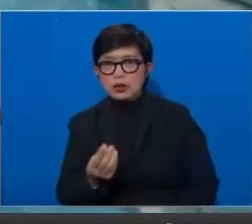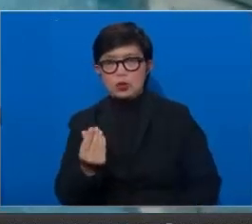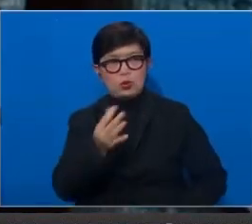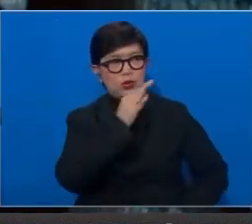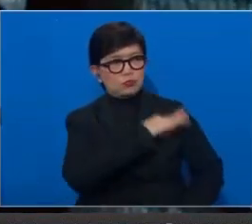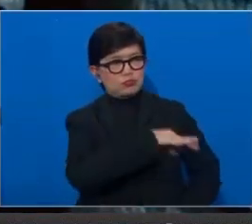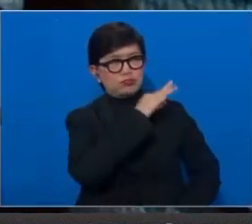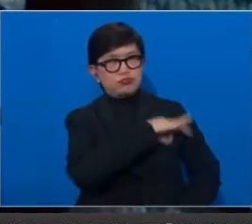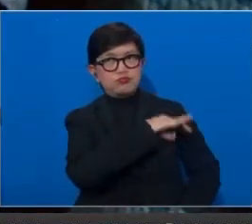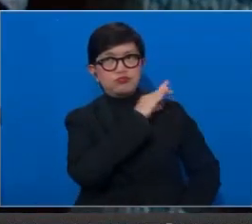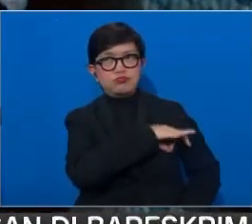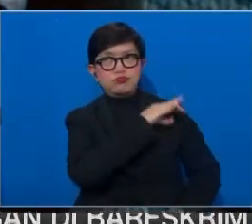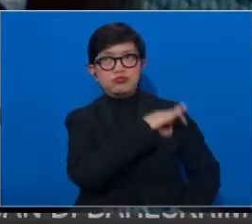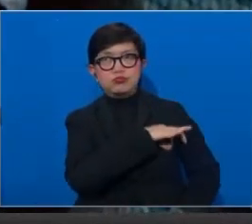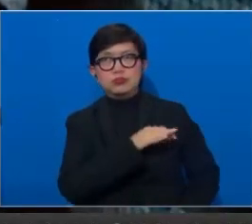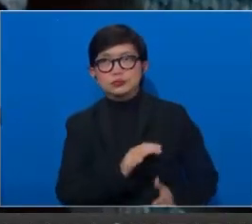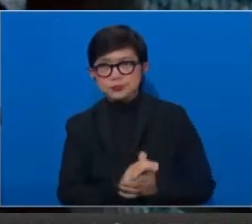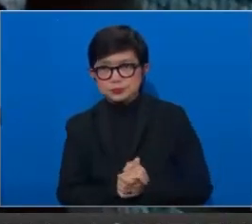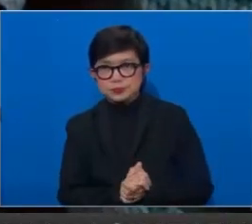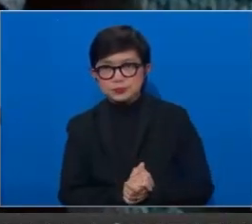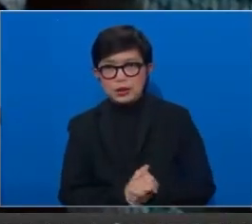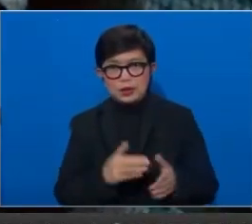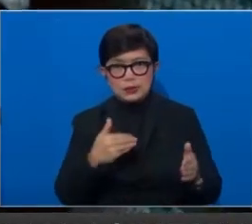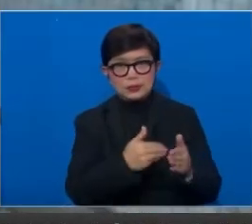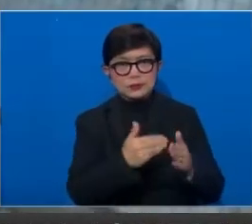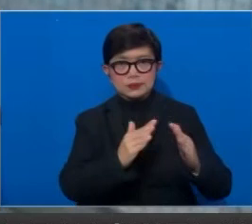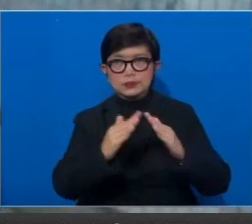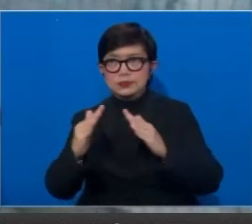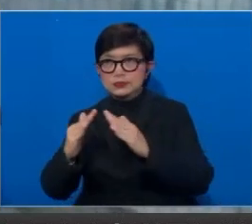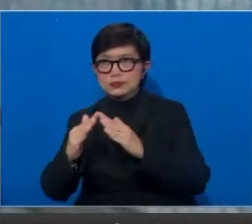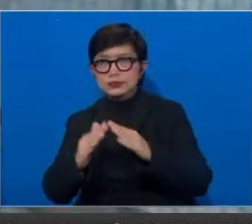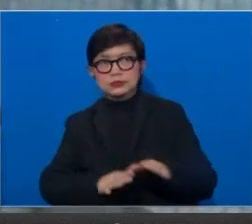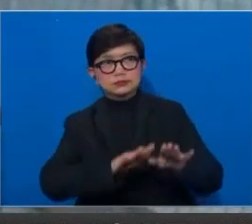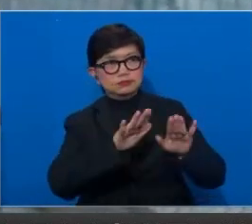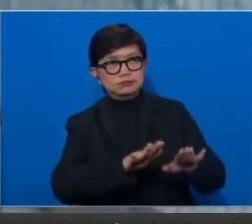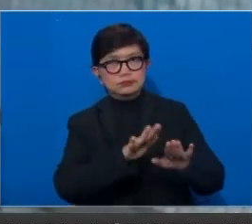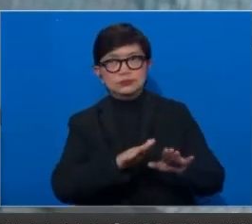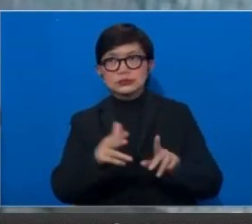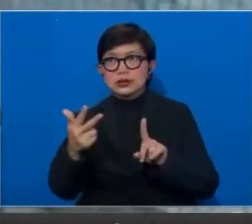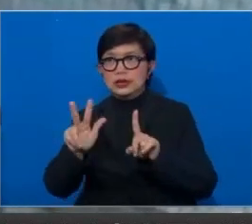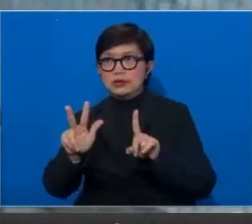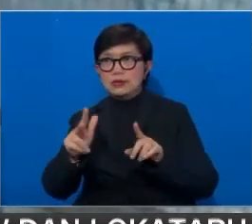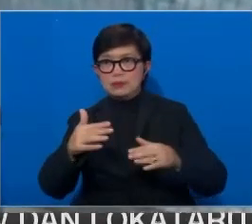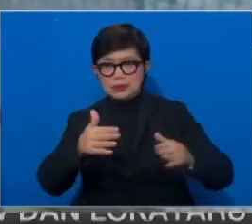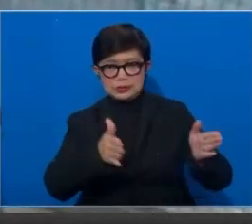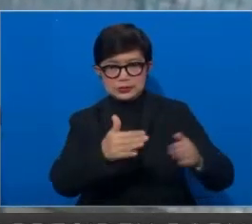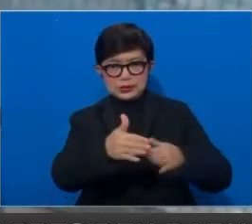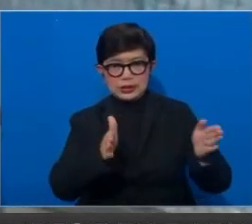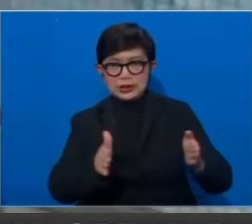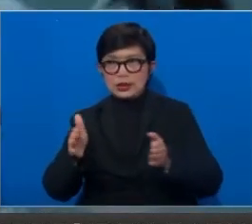pun memanfaatkan sebagian bangunan rumahnya untuk dijadikan penangkaran. Setidaknya ada 18 kandang penangkaran yang